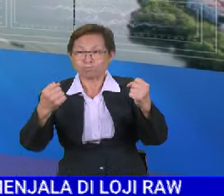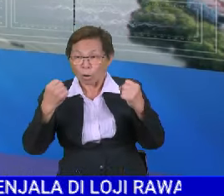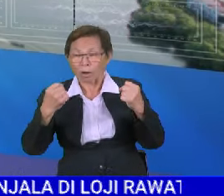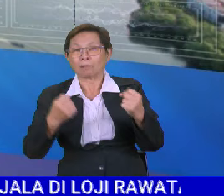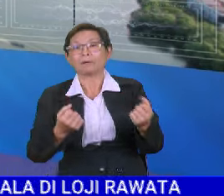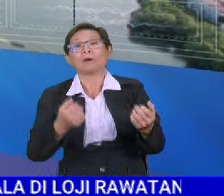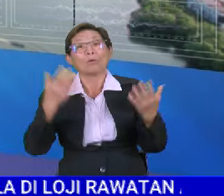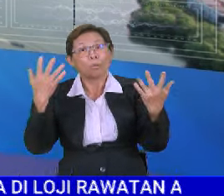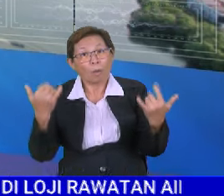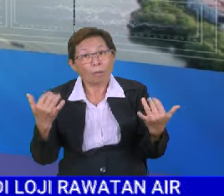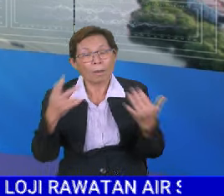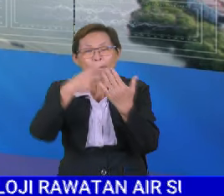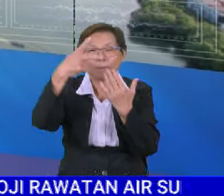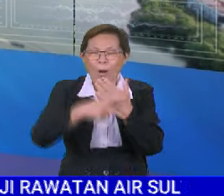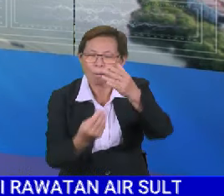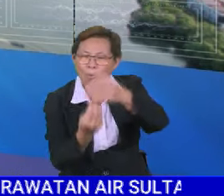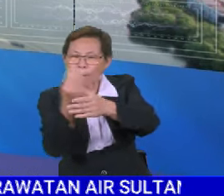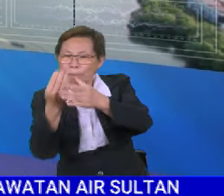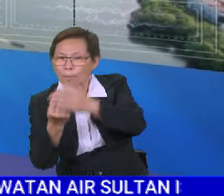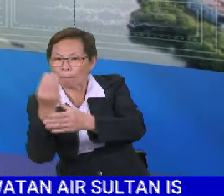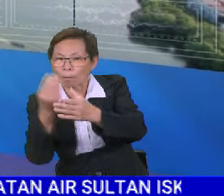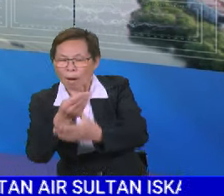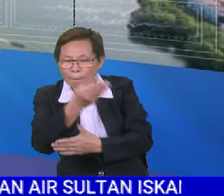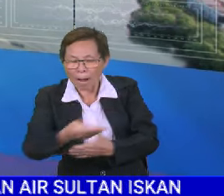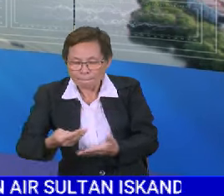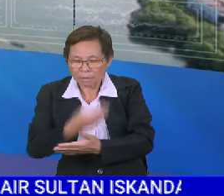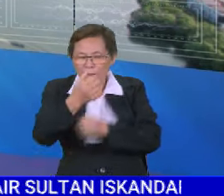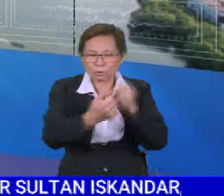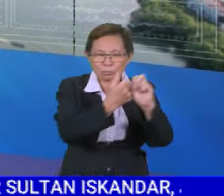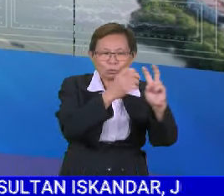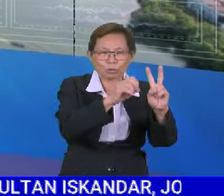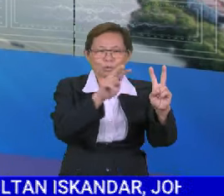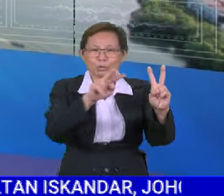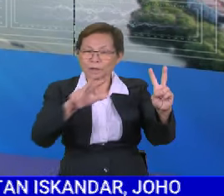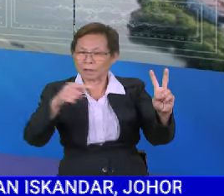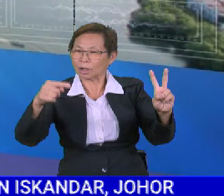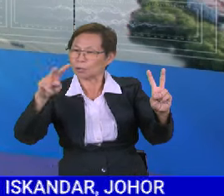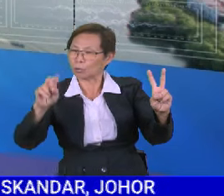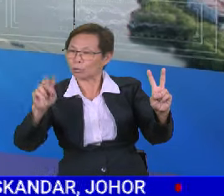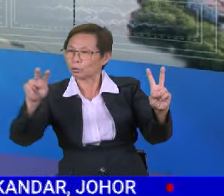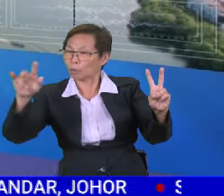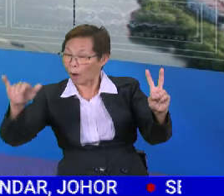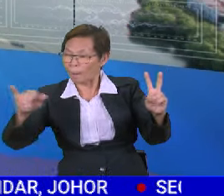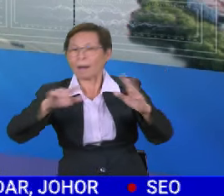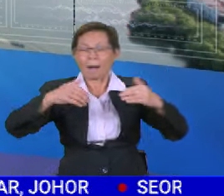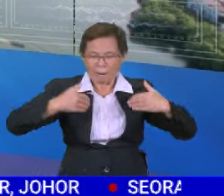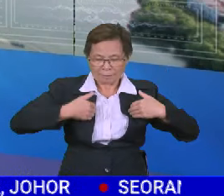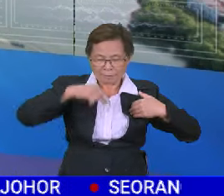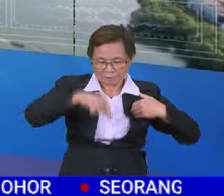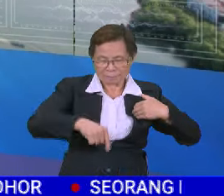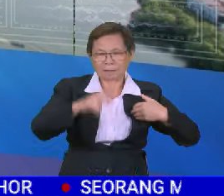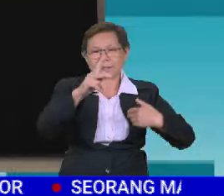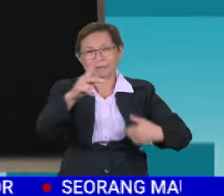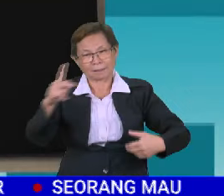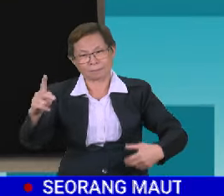ia bersepeda program penanaman bahan mentah 2023 2026 yang diadakan di Kota Kinabalu